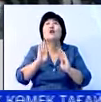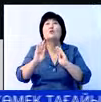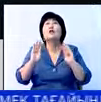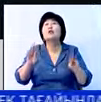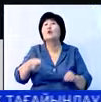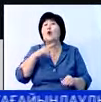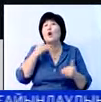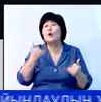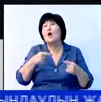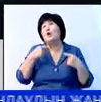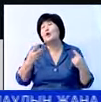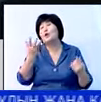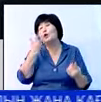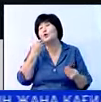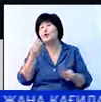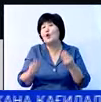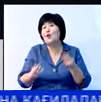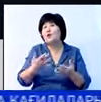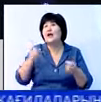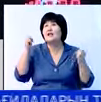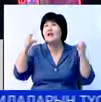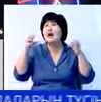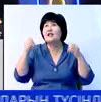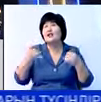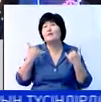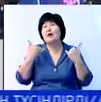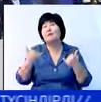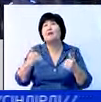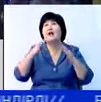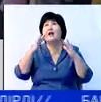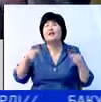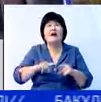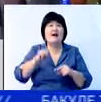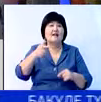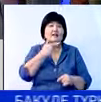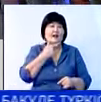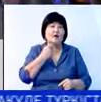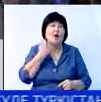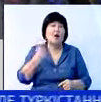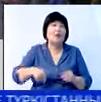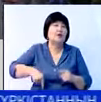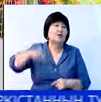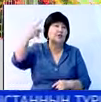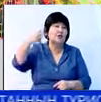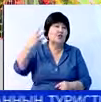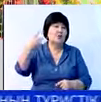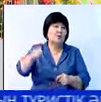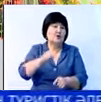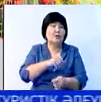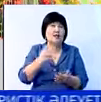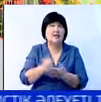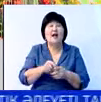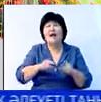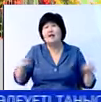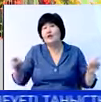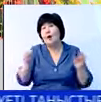көңіл бөліпті. Түрлі түсті ойыншықтармен, жарық шамдармен безендірілген шырша алыстан көз тартады. Оның биіктігі 23 метрге жетсе, ені